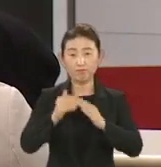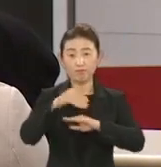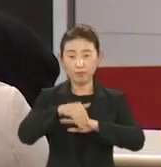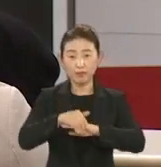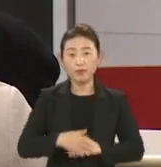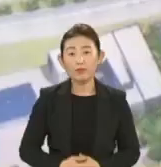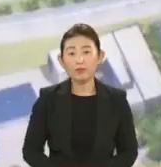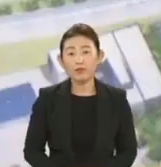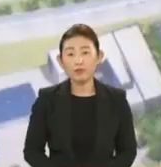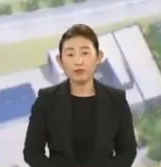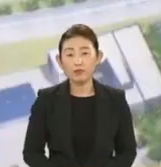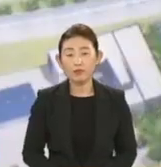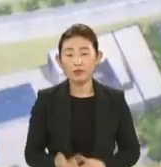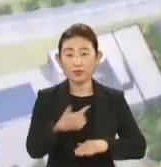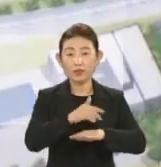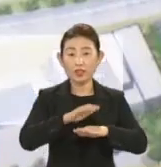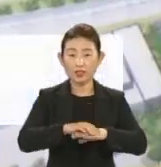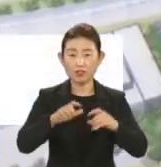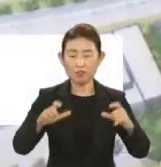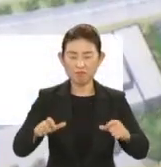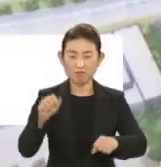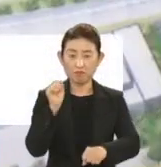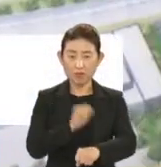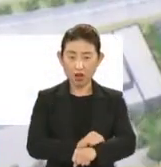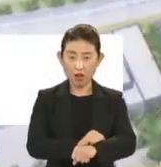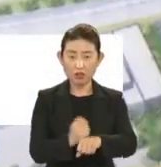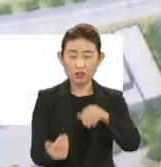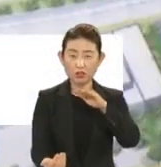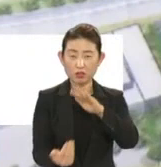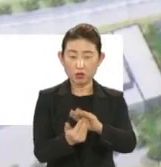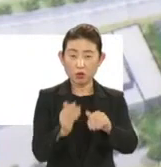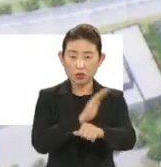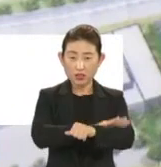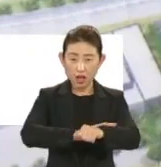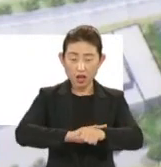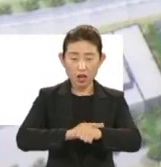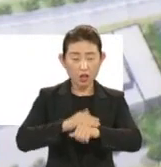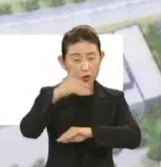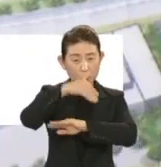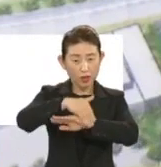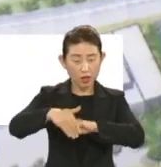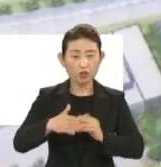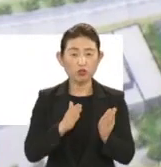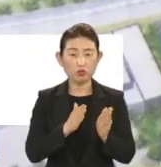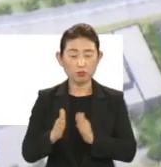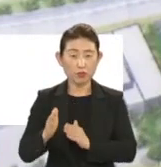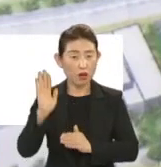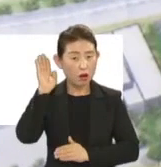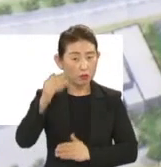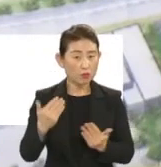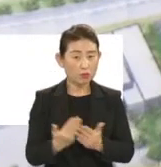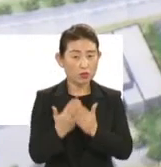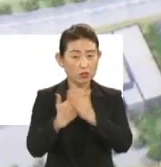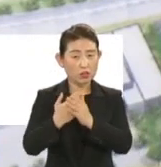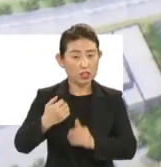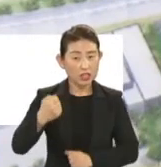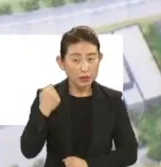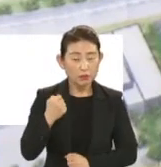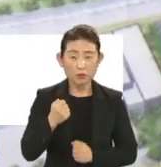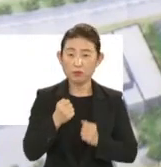계획입니다. 대전의 강점을 살려 내실 있는 사업 계획을 수립하고 미래 성장 핵심 전략